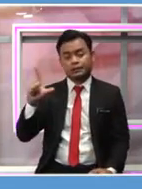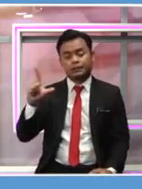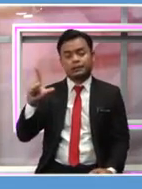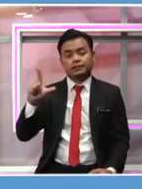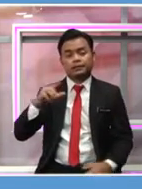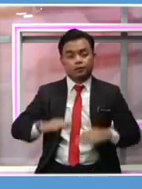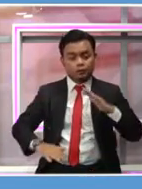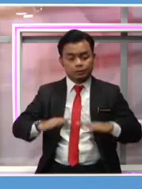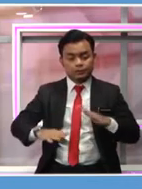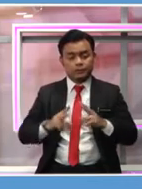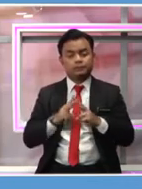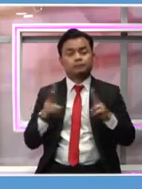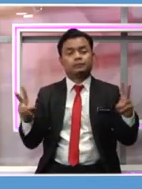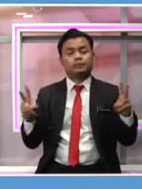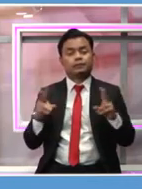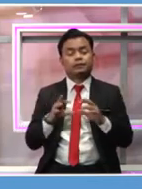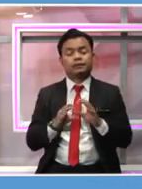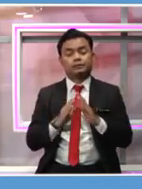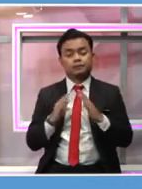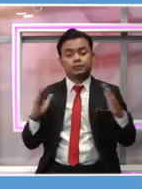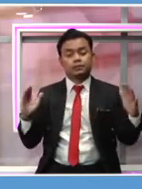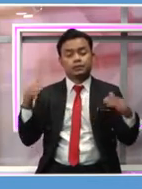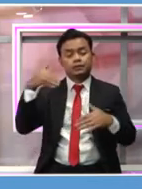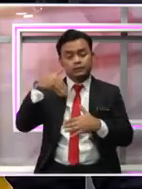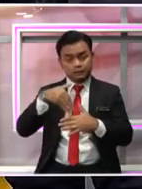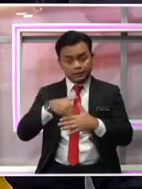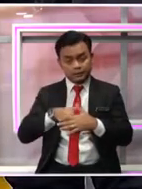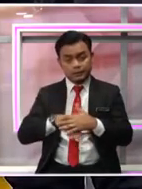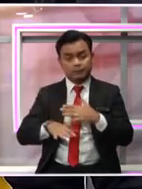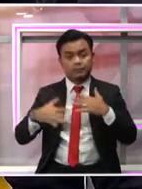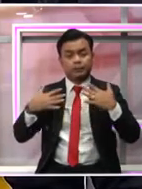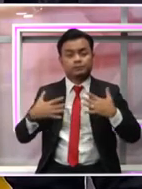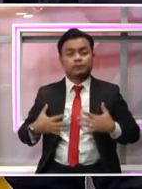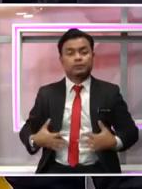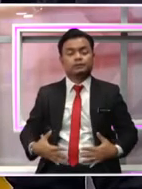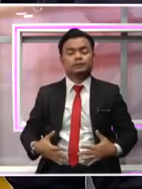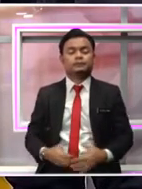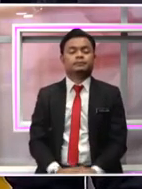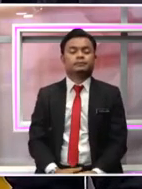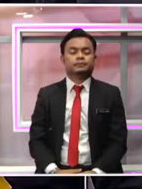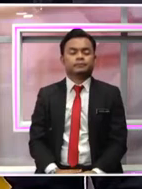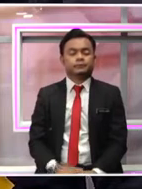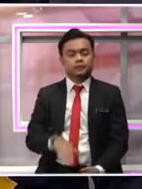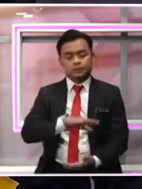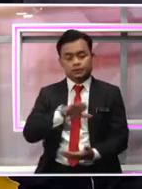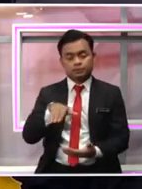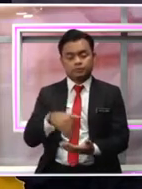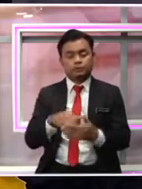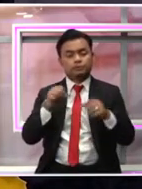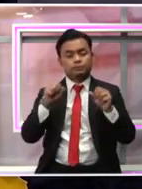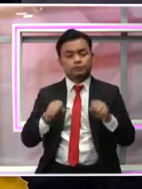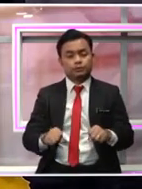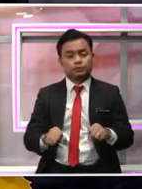yang kedua anak-anak dengan Joe intonasi cekgu acara kelancaran cek gue cakep anak-anak boleh ikut bersama